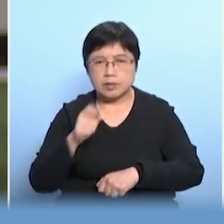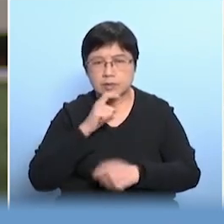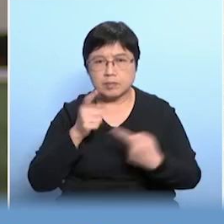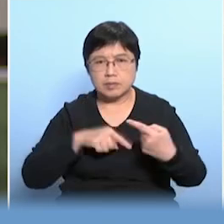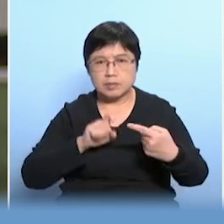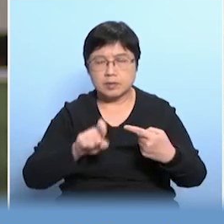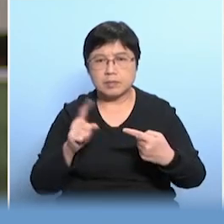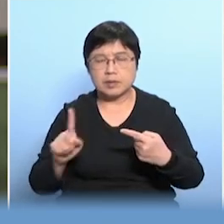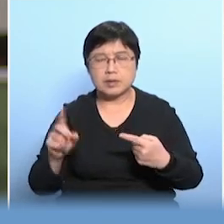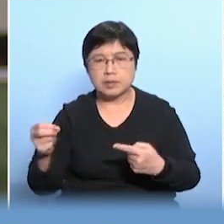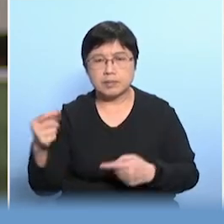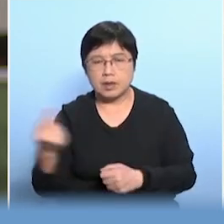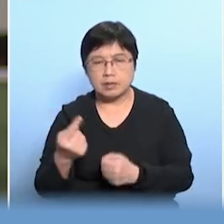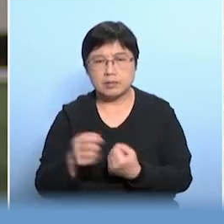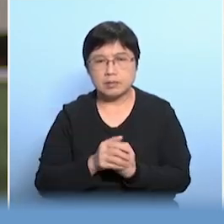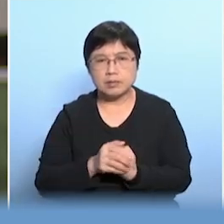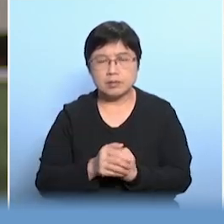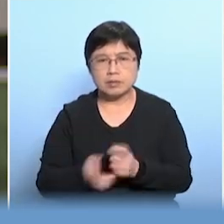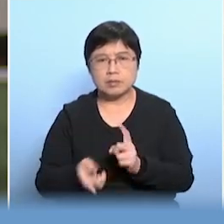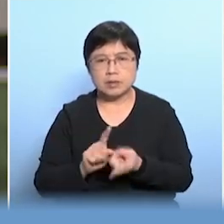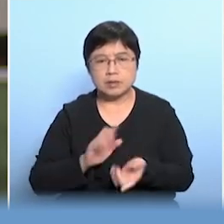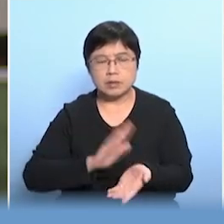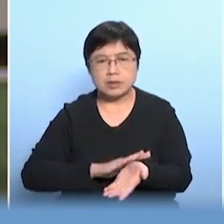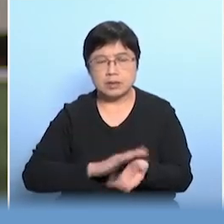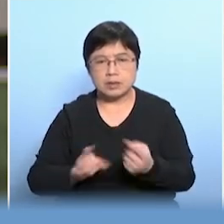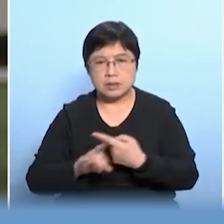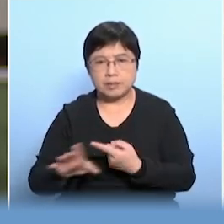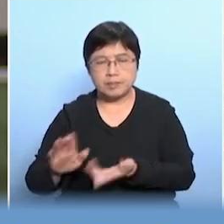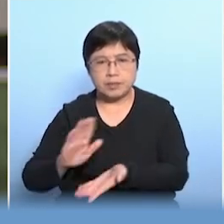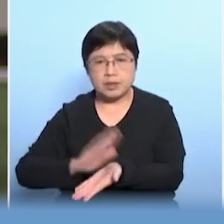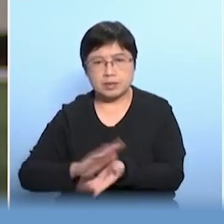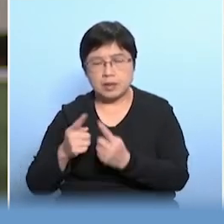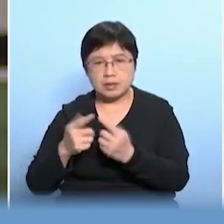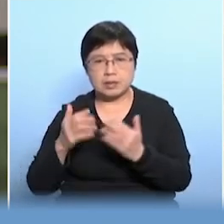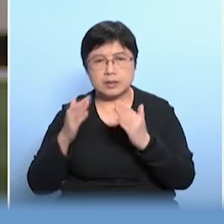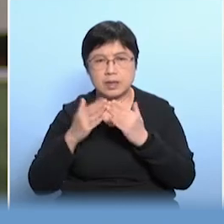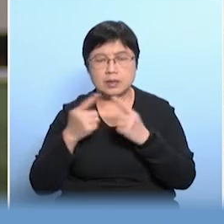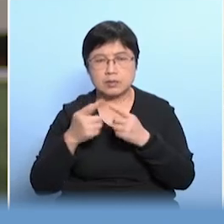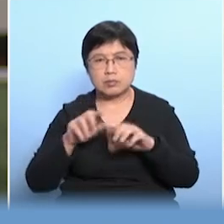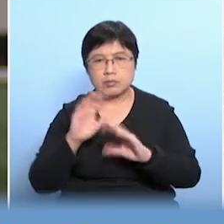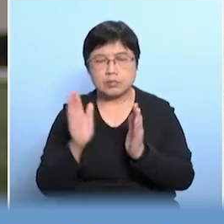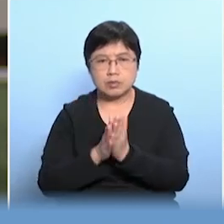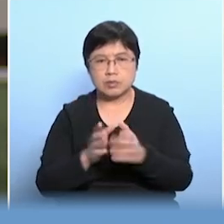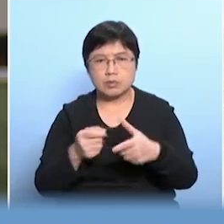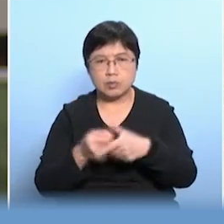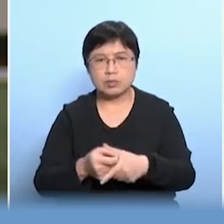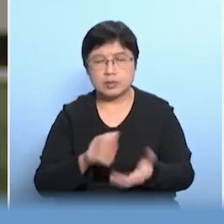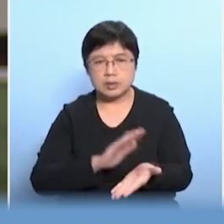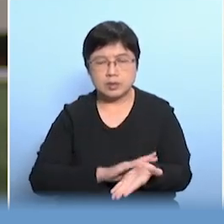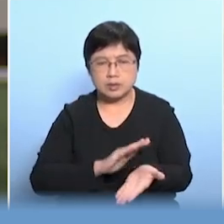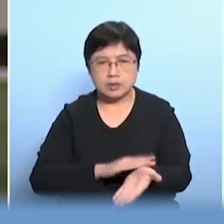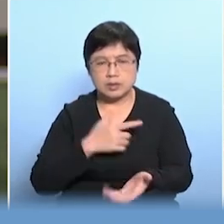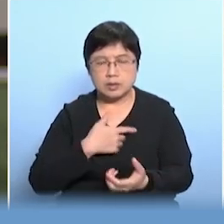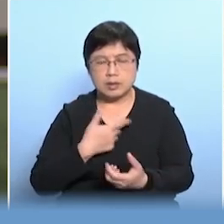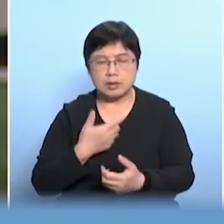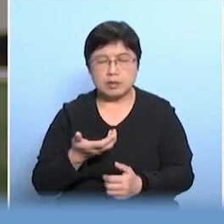到1917萬，其實反映了醫療事故對於病人家屬以至整個公共的醫療系統